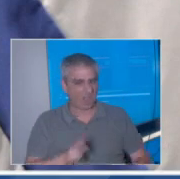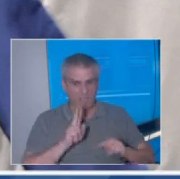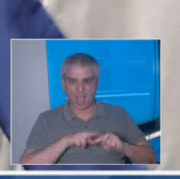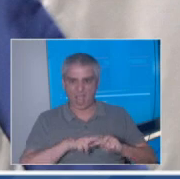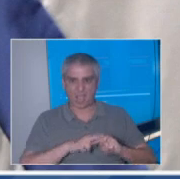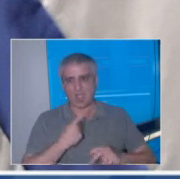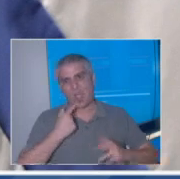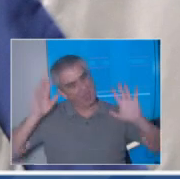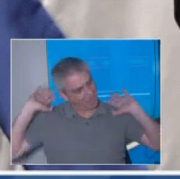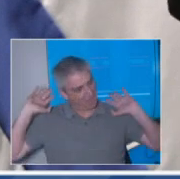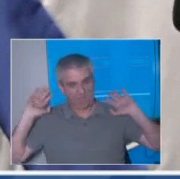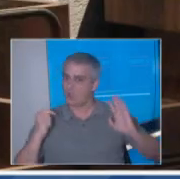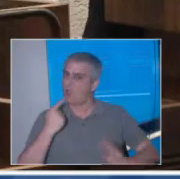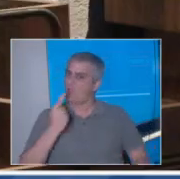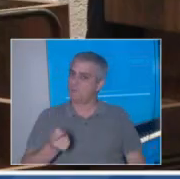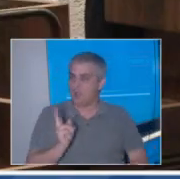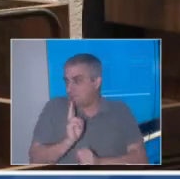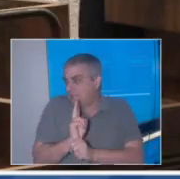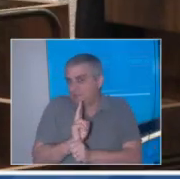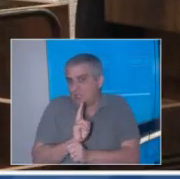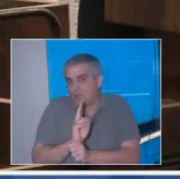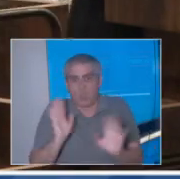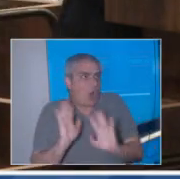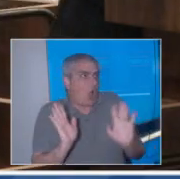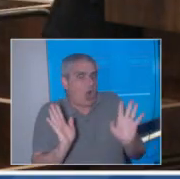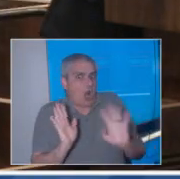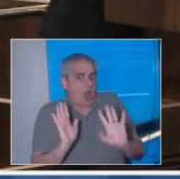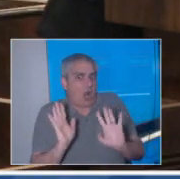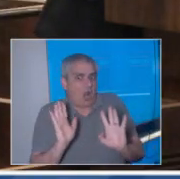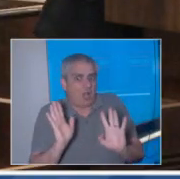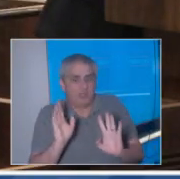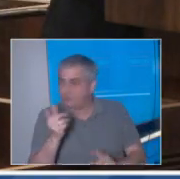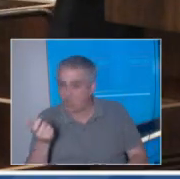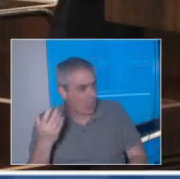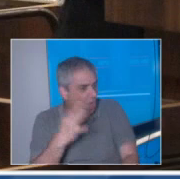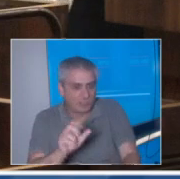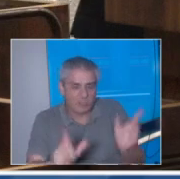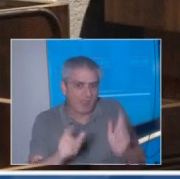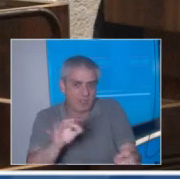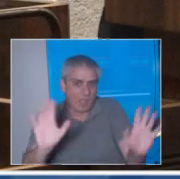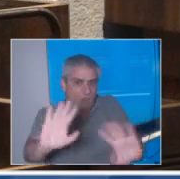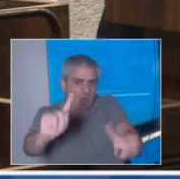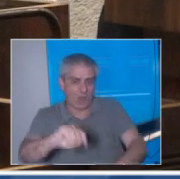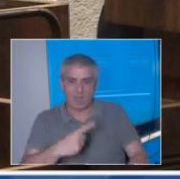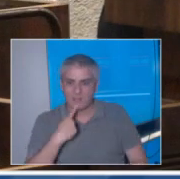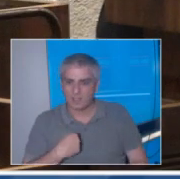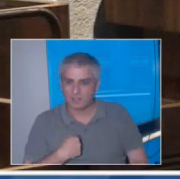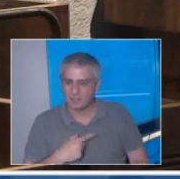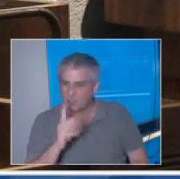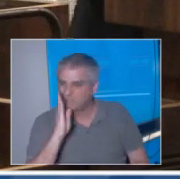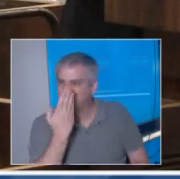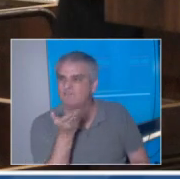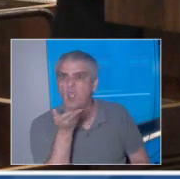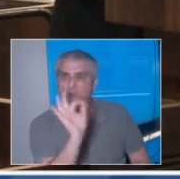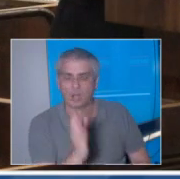כך אומר בזהירות, לא, שלא ישפך לכם פה דם, לא, תגיד לי רמת